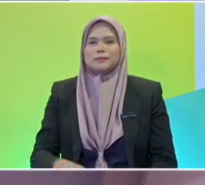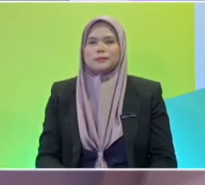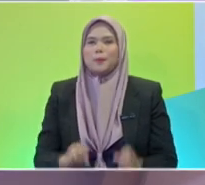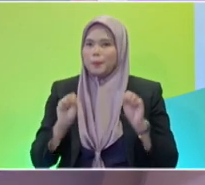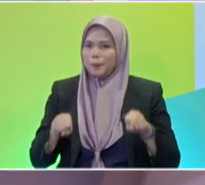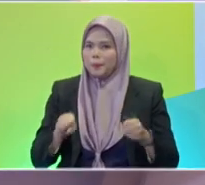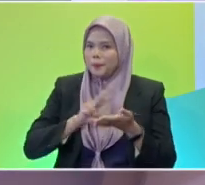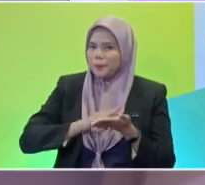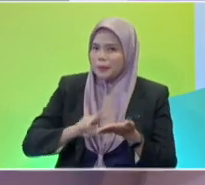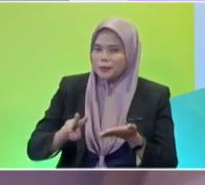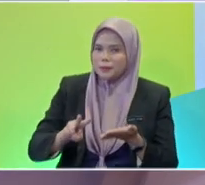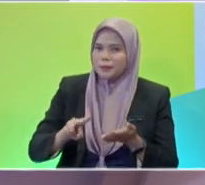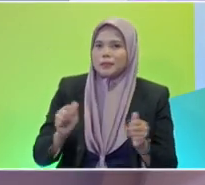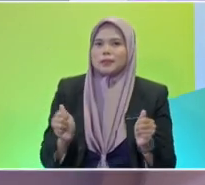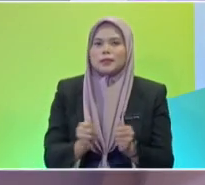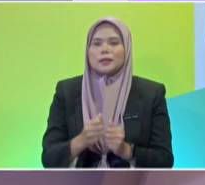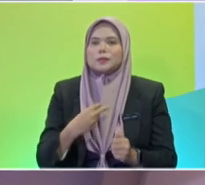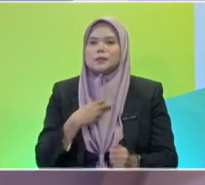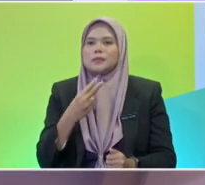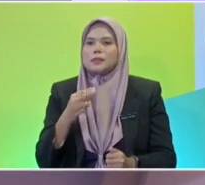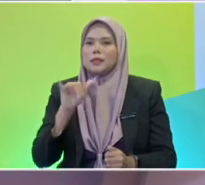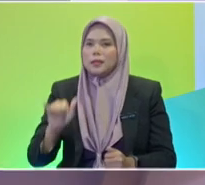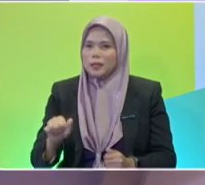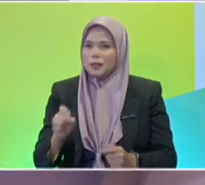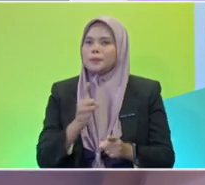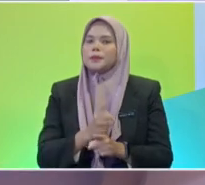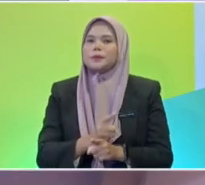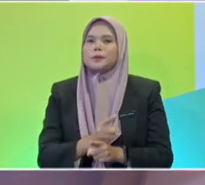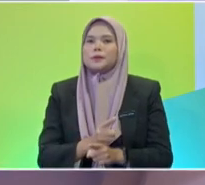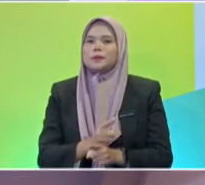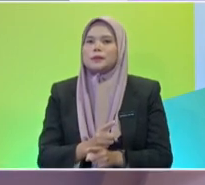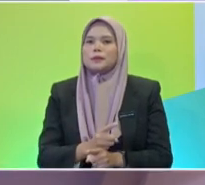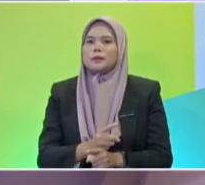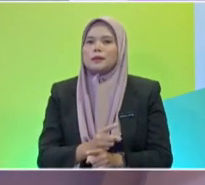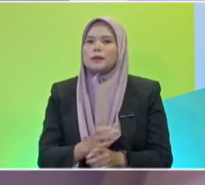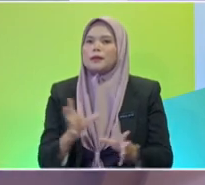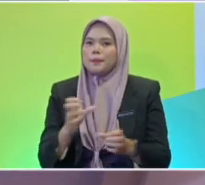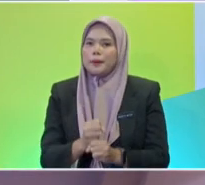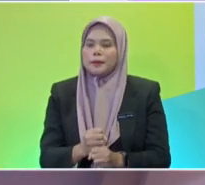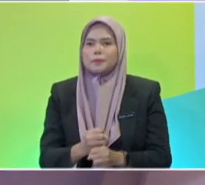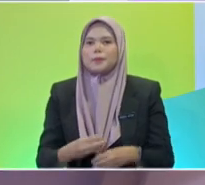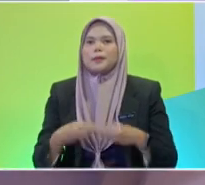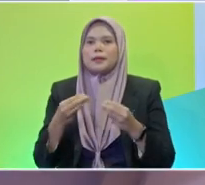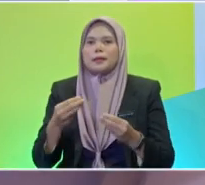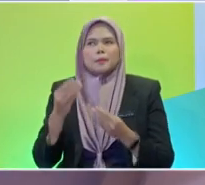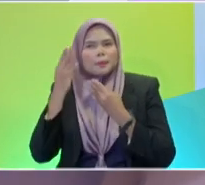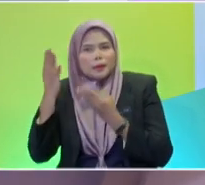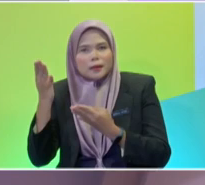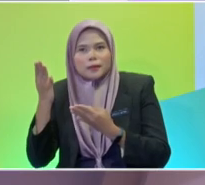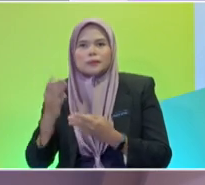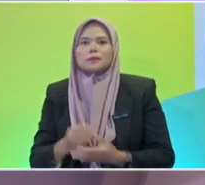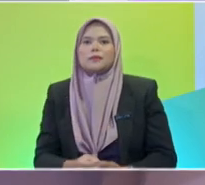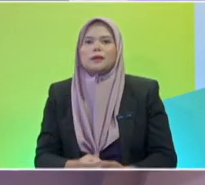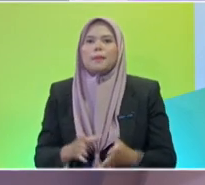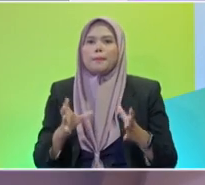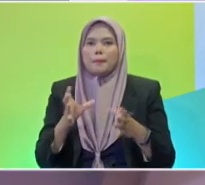intonasi yang betul dan dapat memberikan pandangan dan juga dapat memberikan keputusan